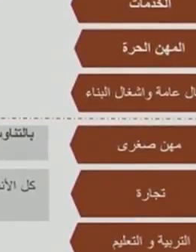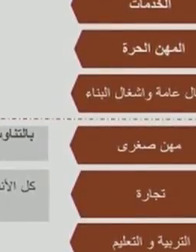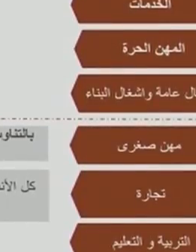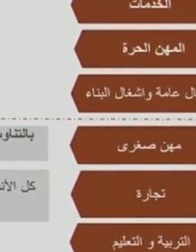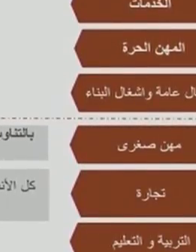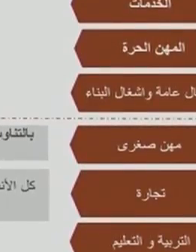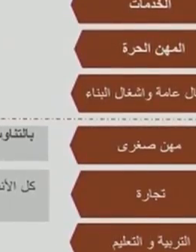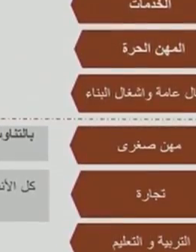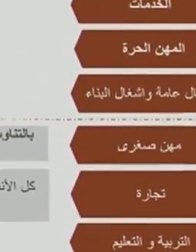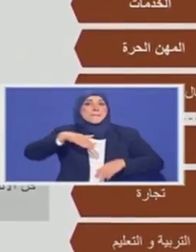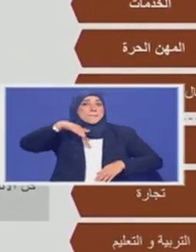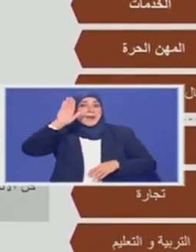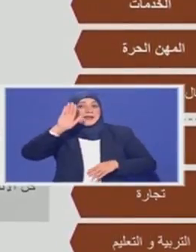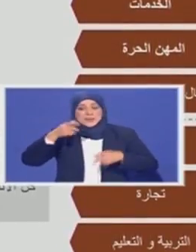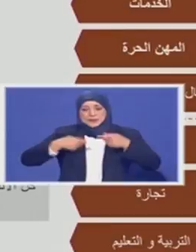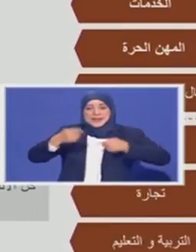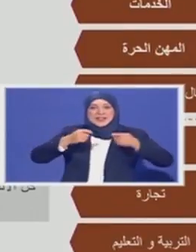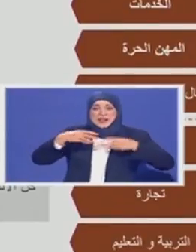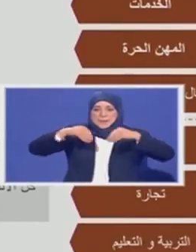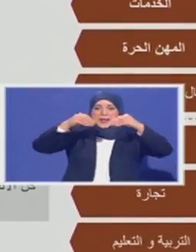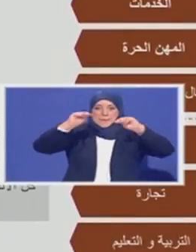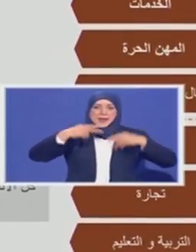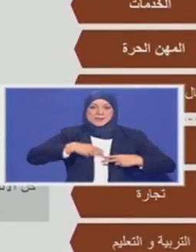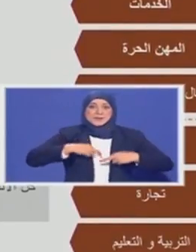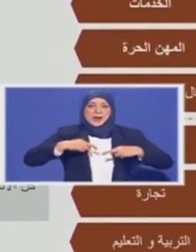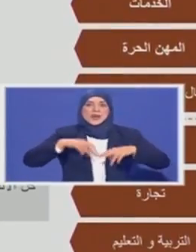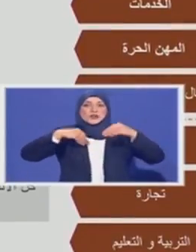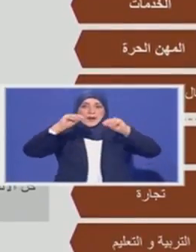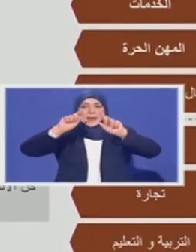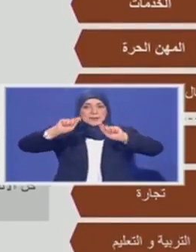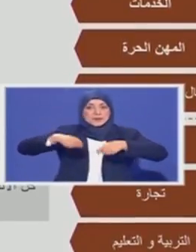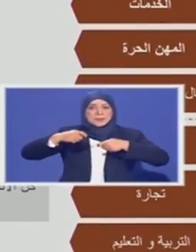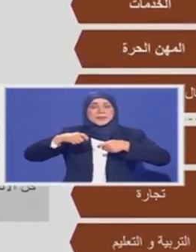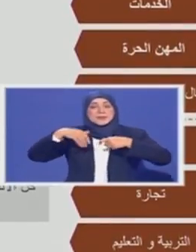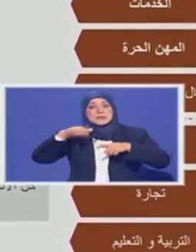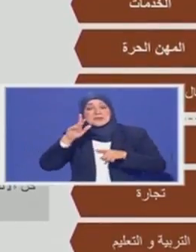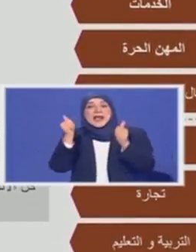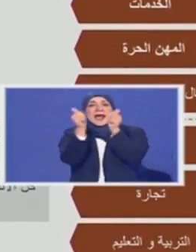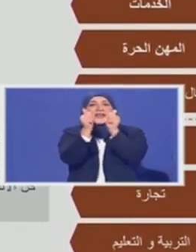ما عدا تجارة الملابس والأحذية والمغازات الكبرى انطلاقا من 11 ماي،